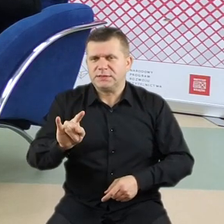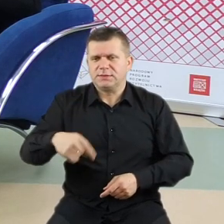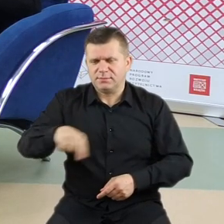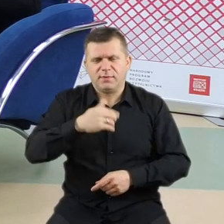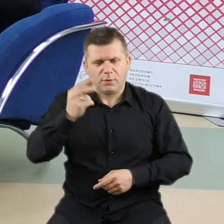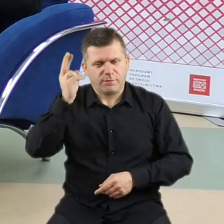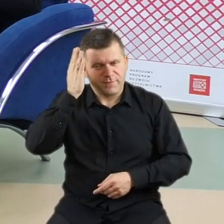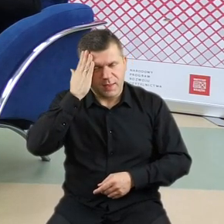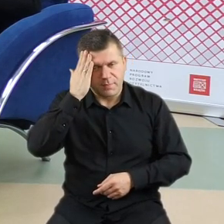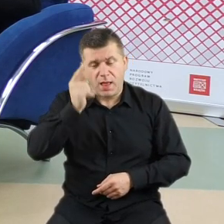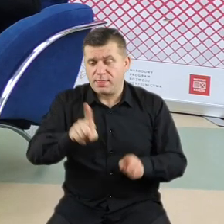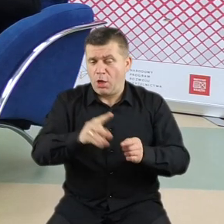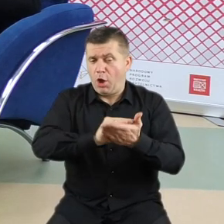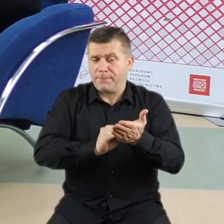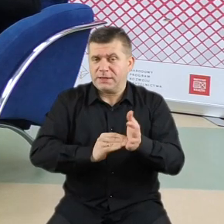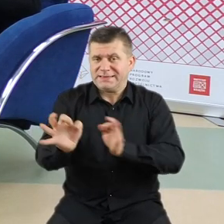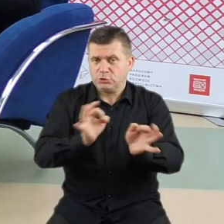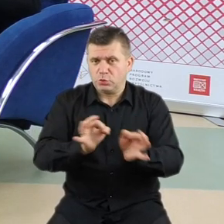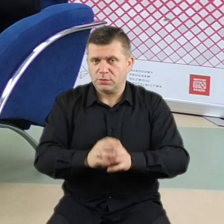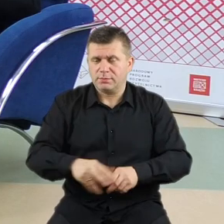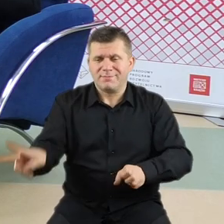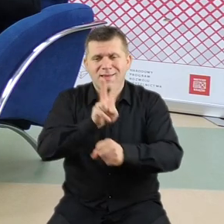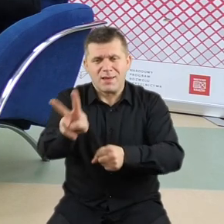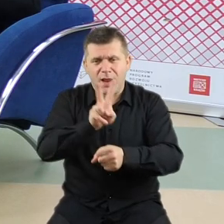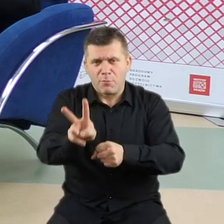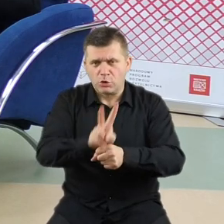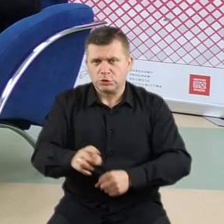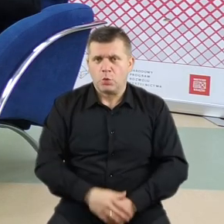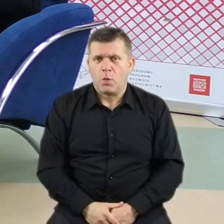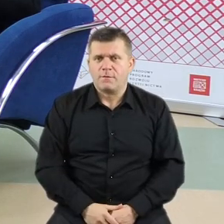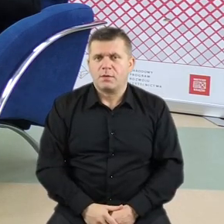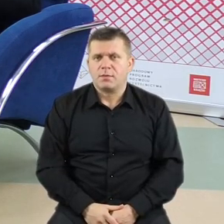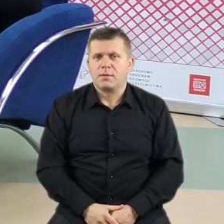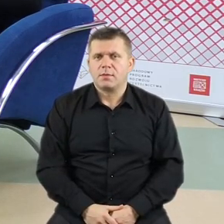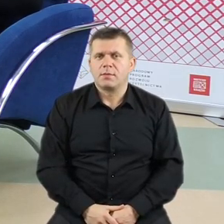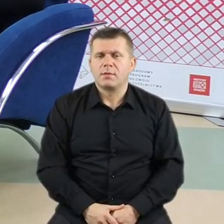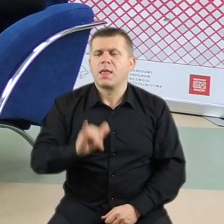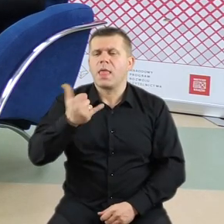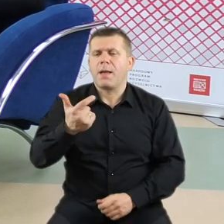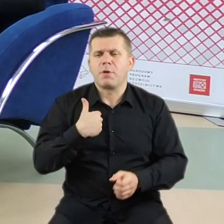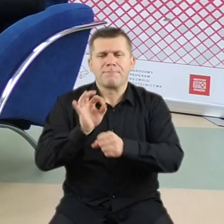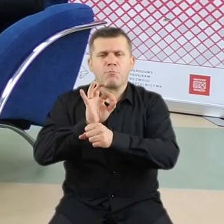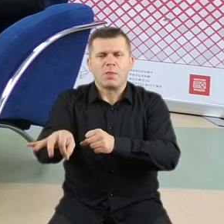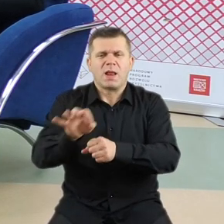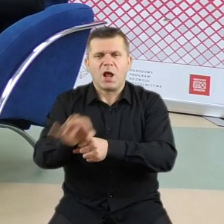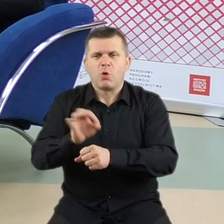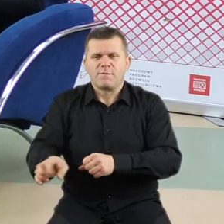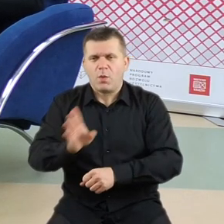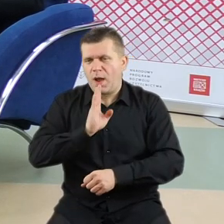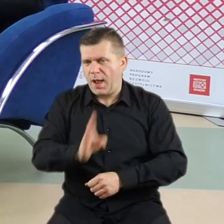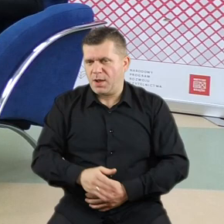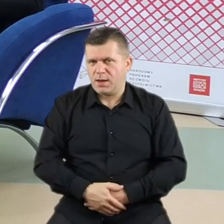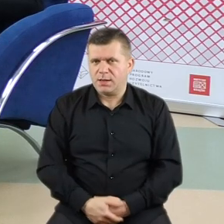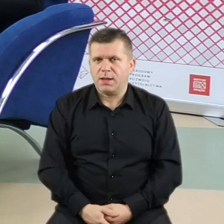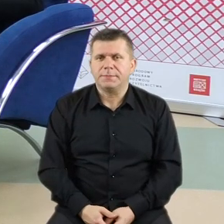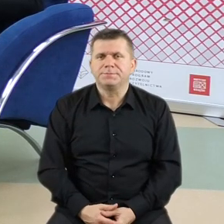miarę bliska, ale opisujesz tutaj też historię Japończyków i tego, jak ich potraktowała wspaniała Ameryka,